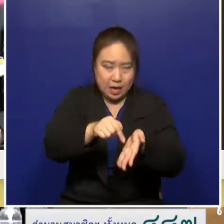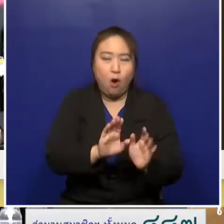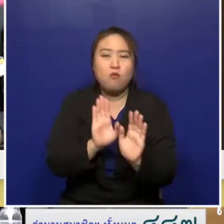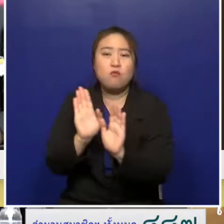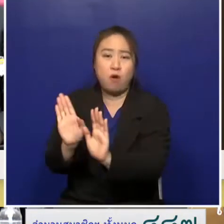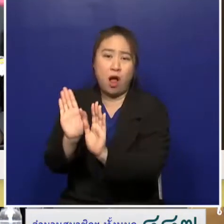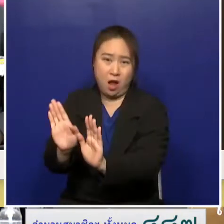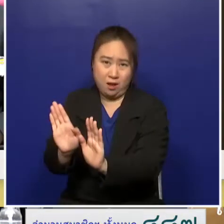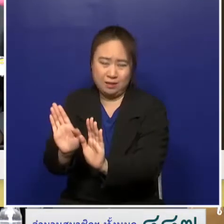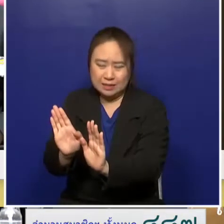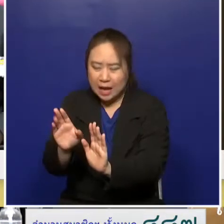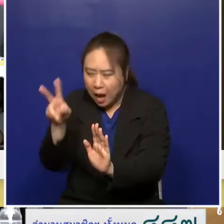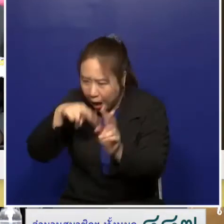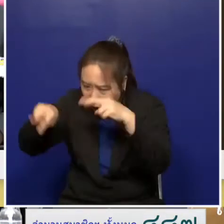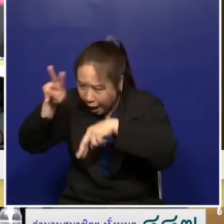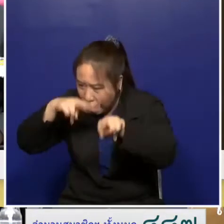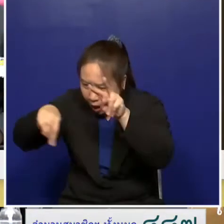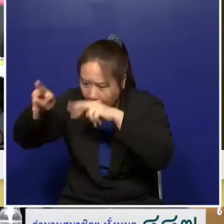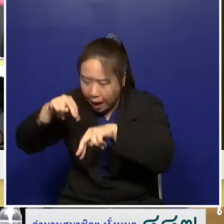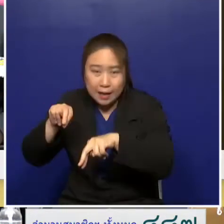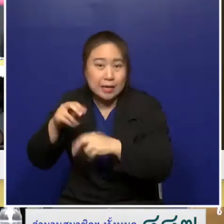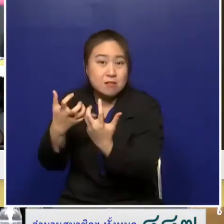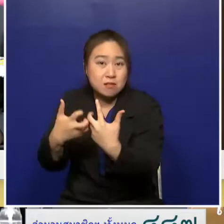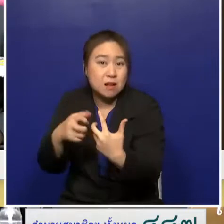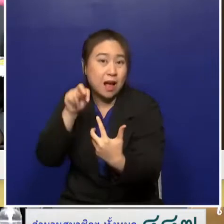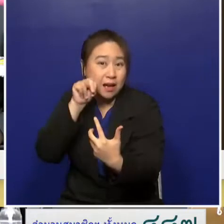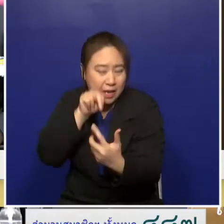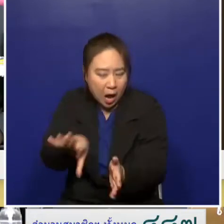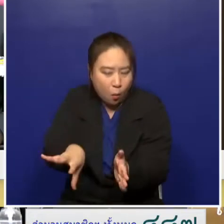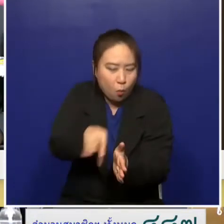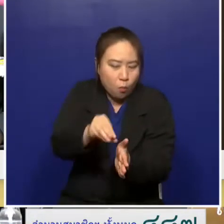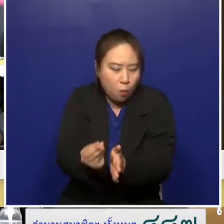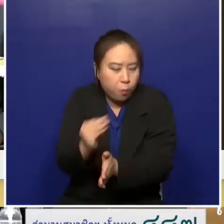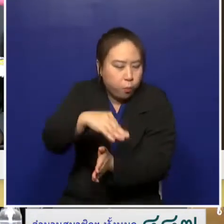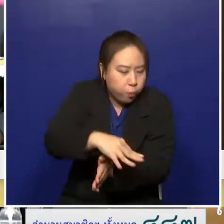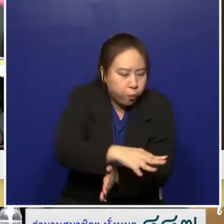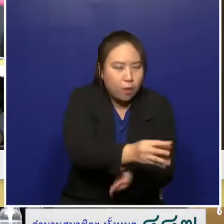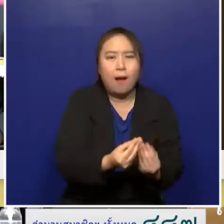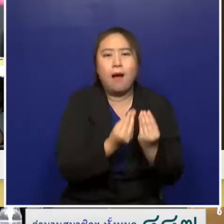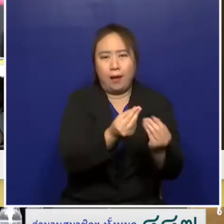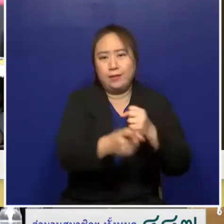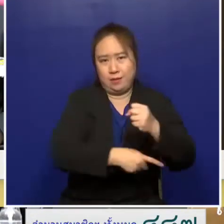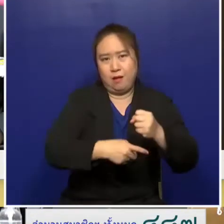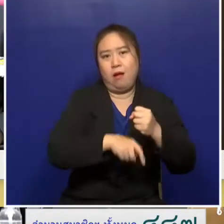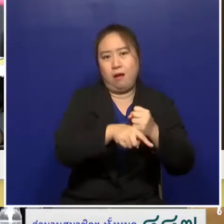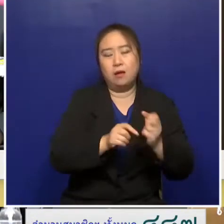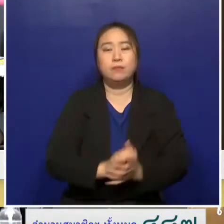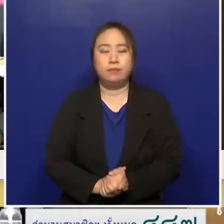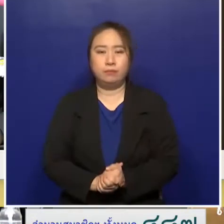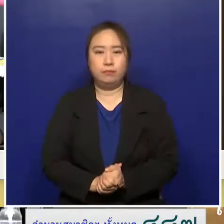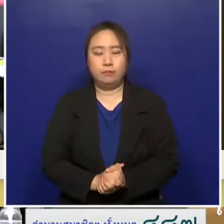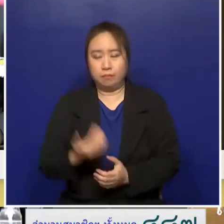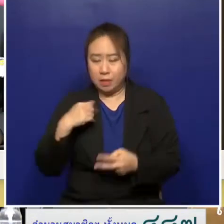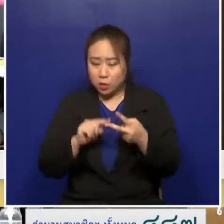ช่วยหาเครื่องสขน้ำไปให้พี่น้เกษตคนทํานาอีกสวนหนึ่น้ำจาก